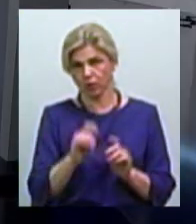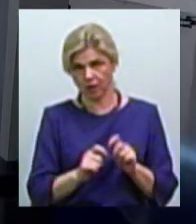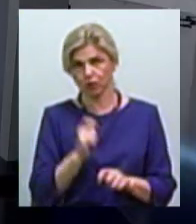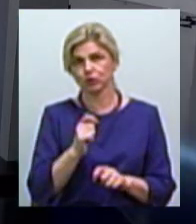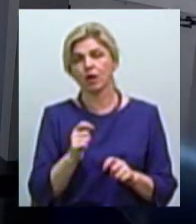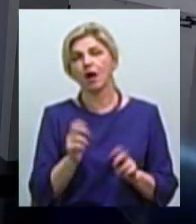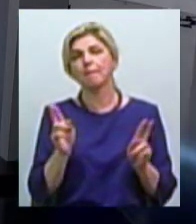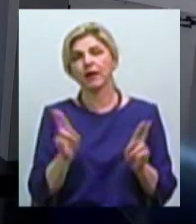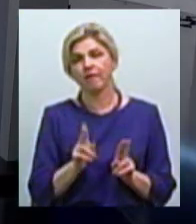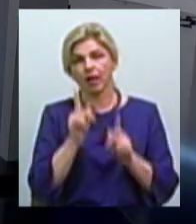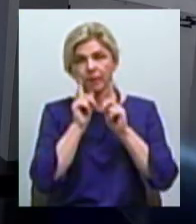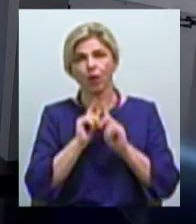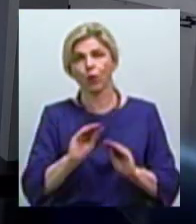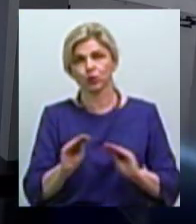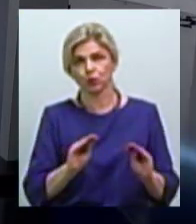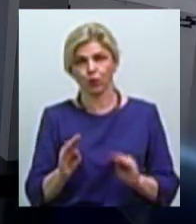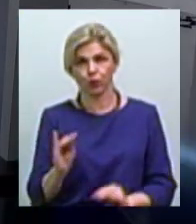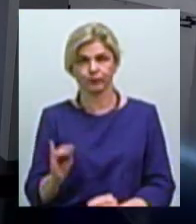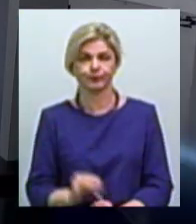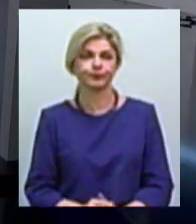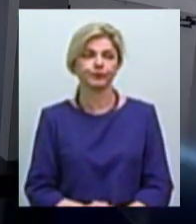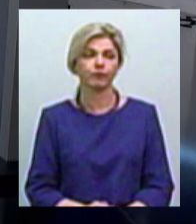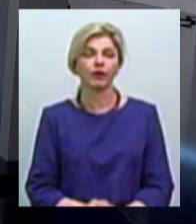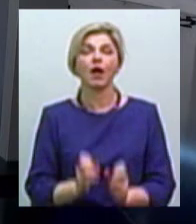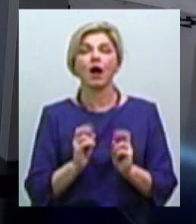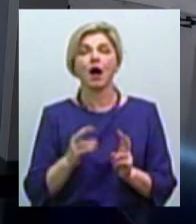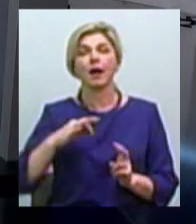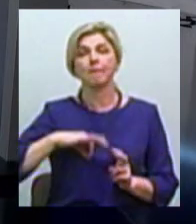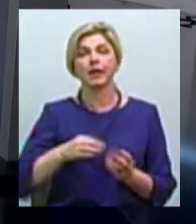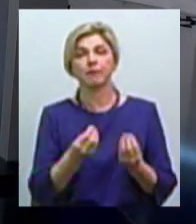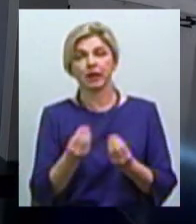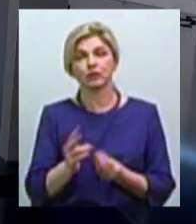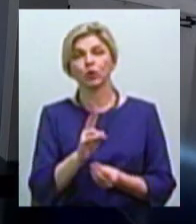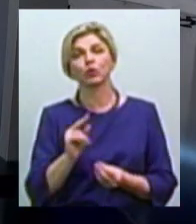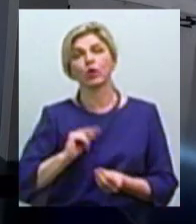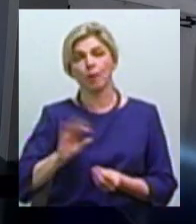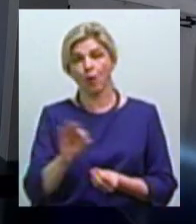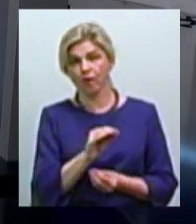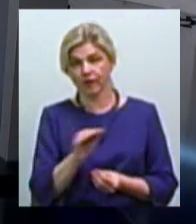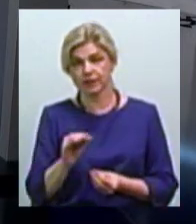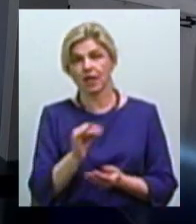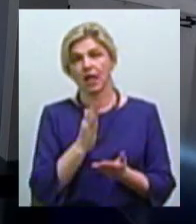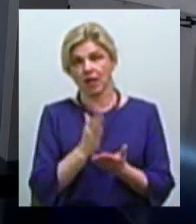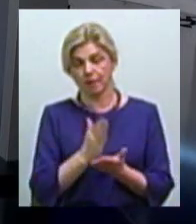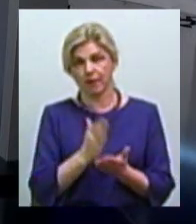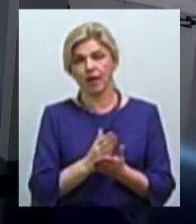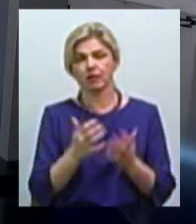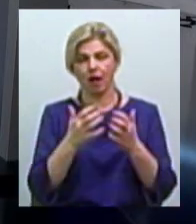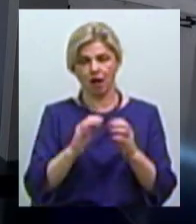порушення правил благоустрою. Як підприємці, які офіційно працюють і мають належним чином